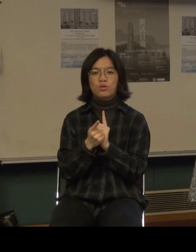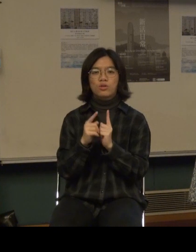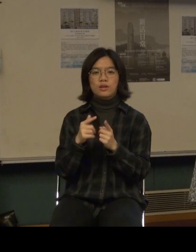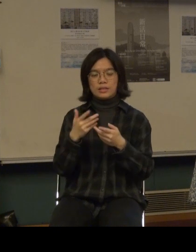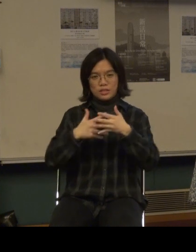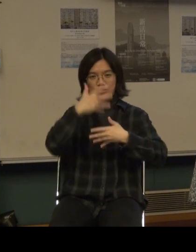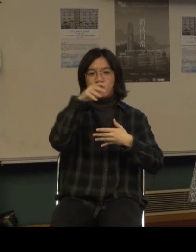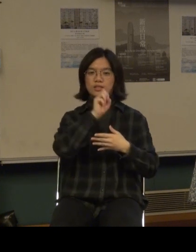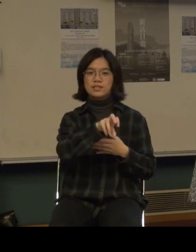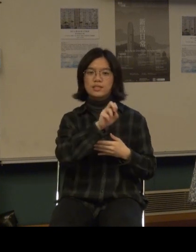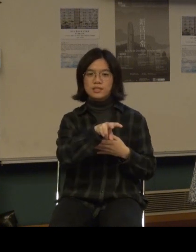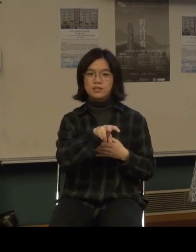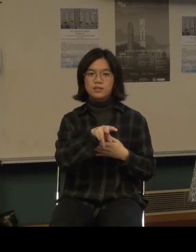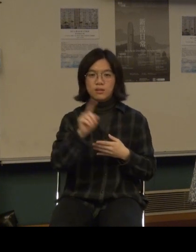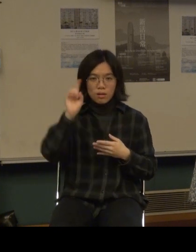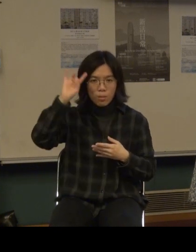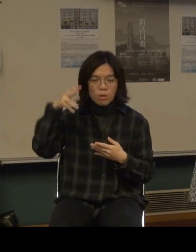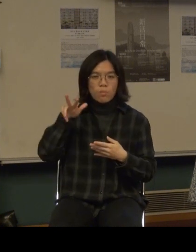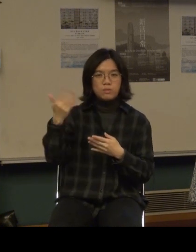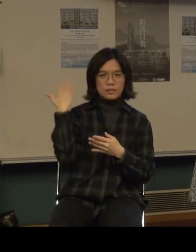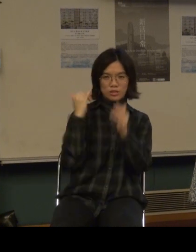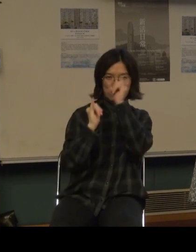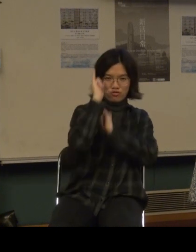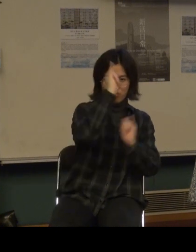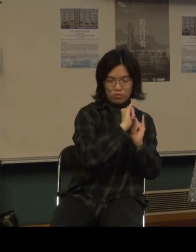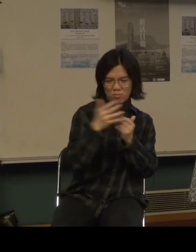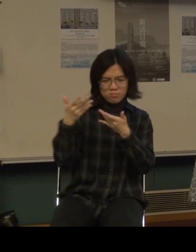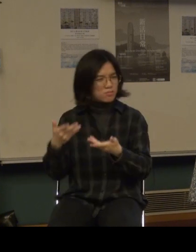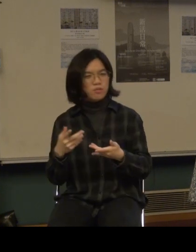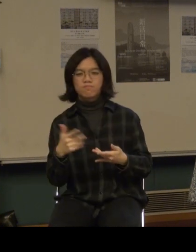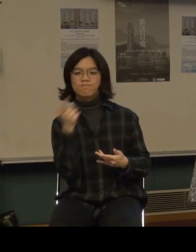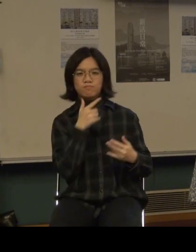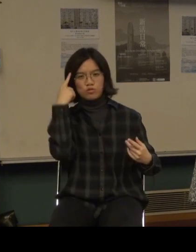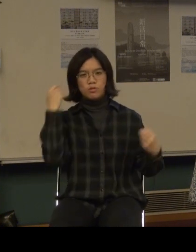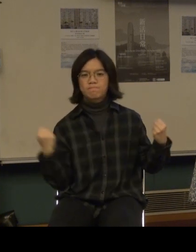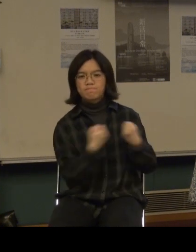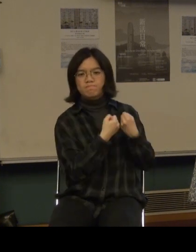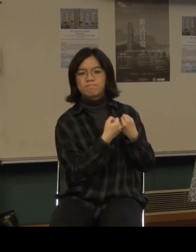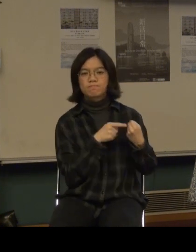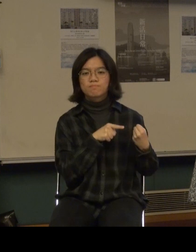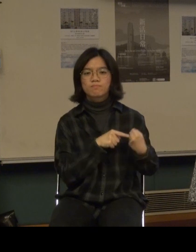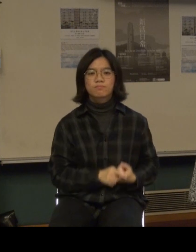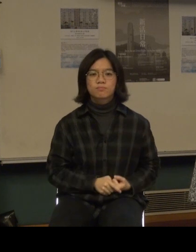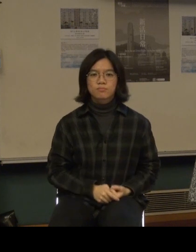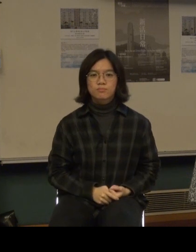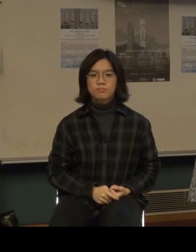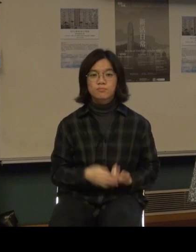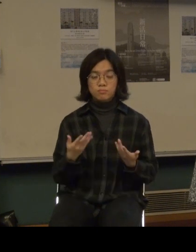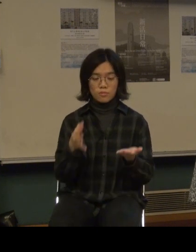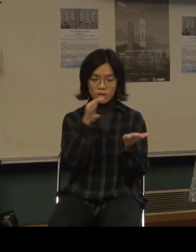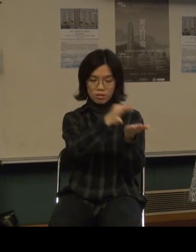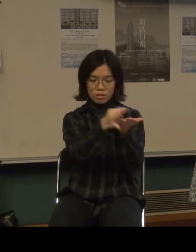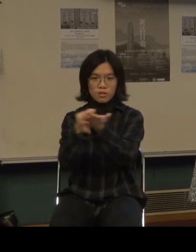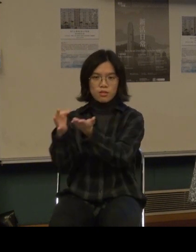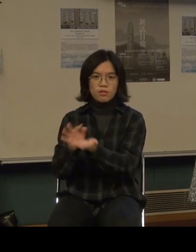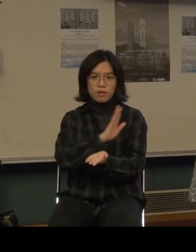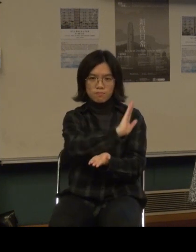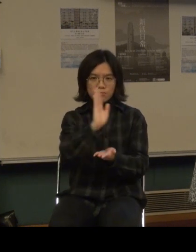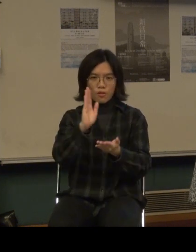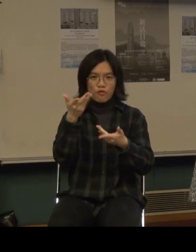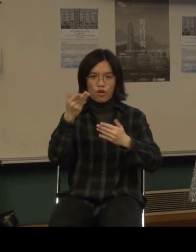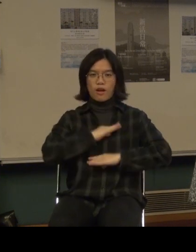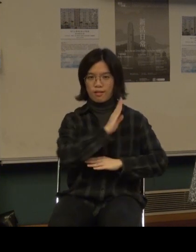挑戰以前的傳統。這些不同地區各自有的新的建築風格的產